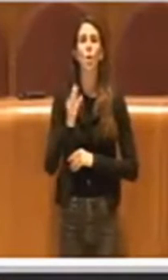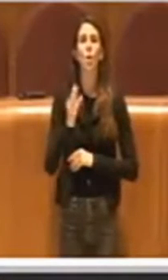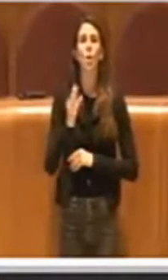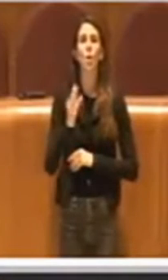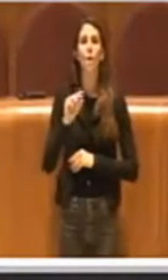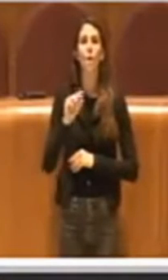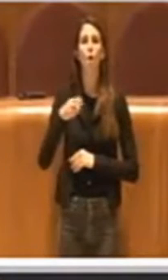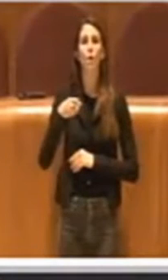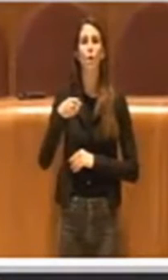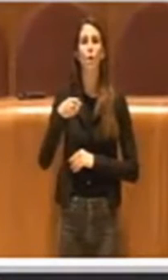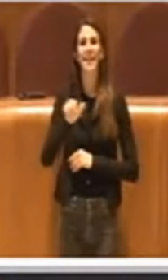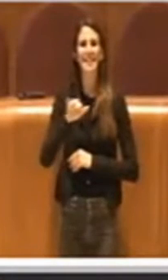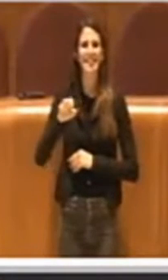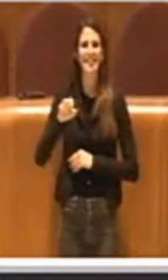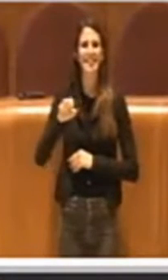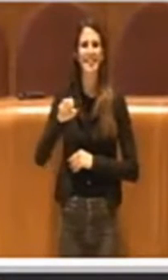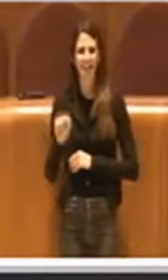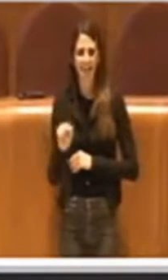Paolo.